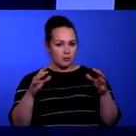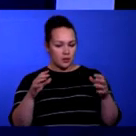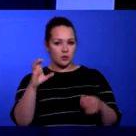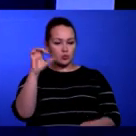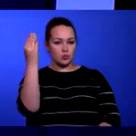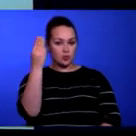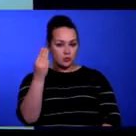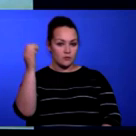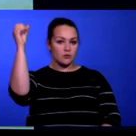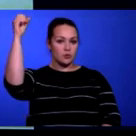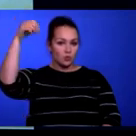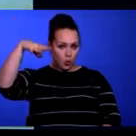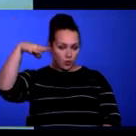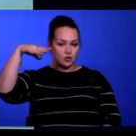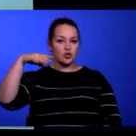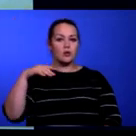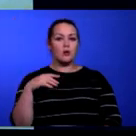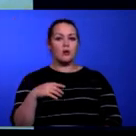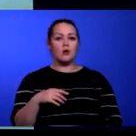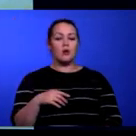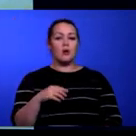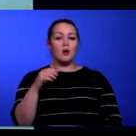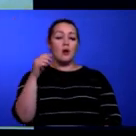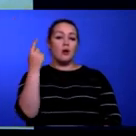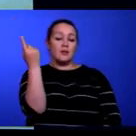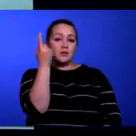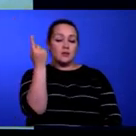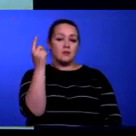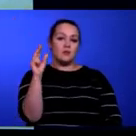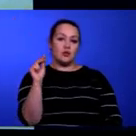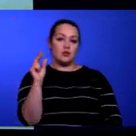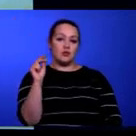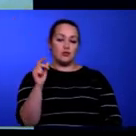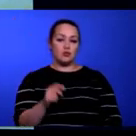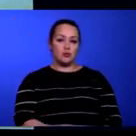существительное солнышко стоит в единственном числе